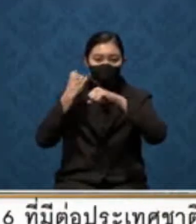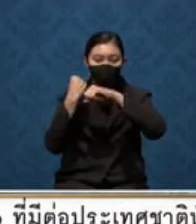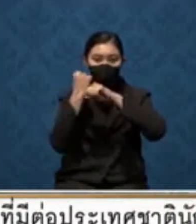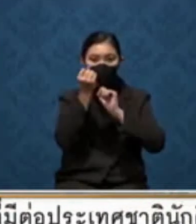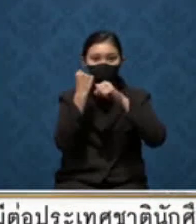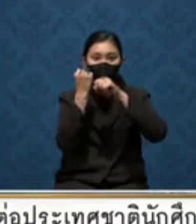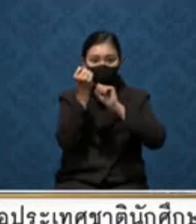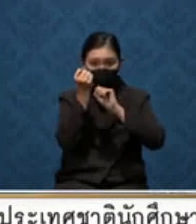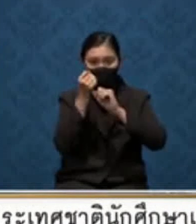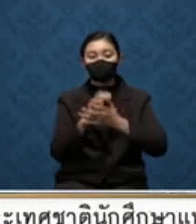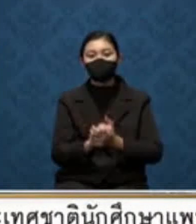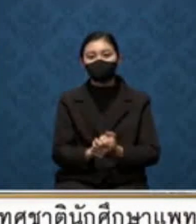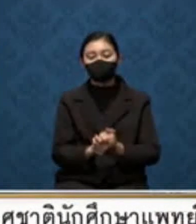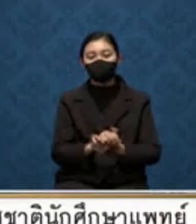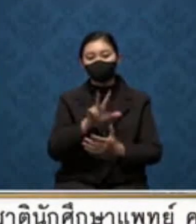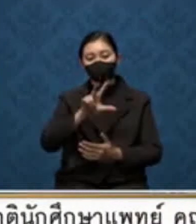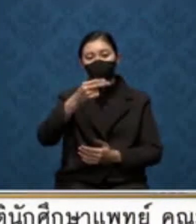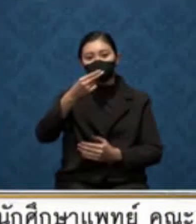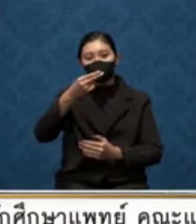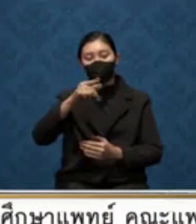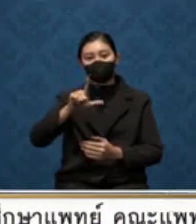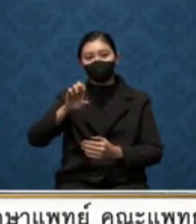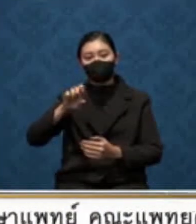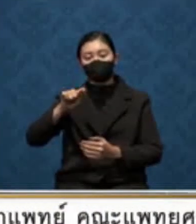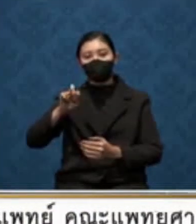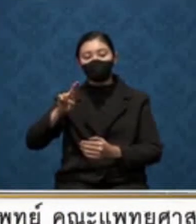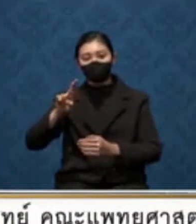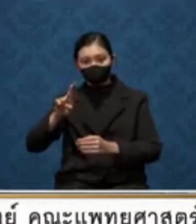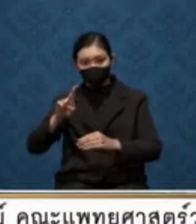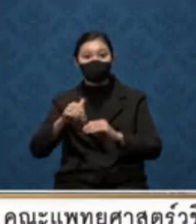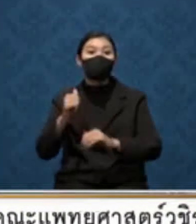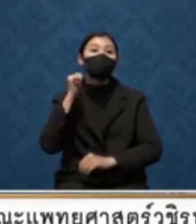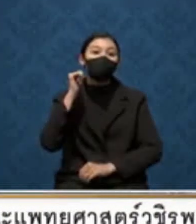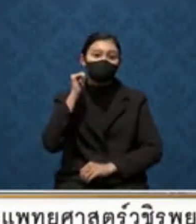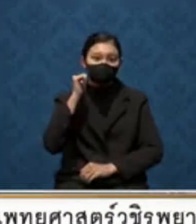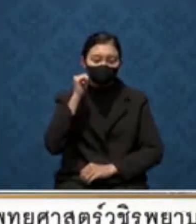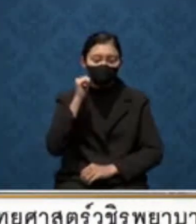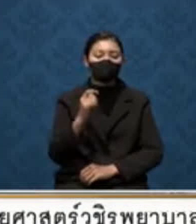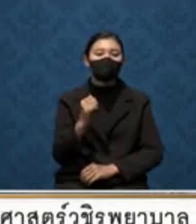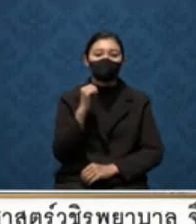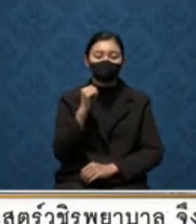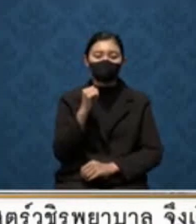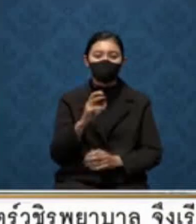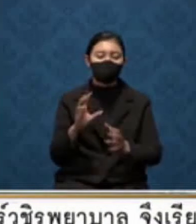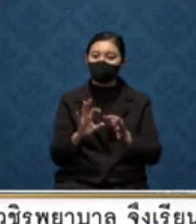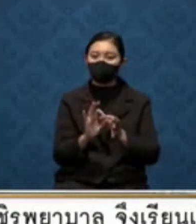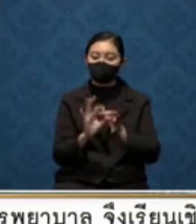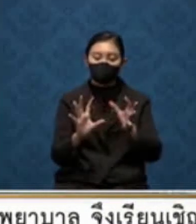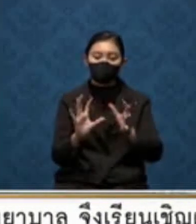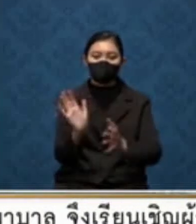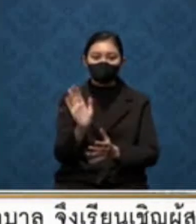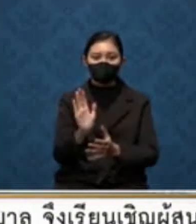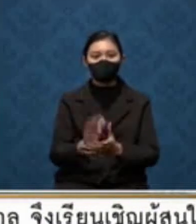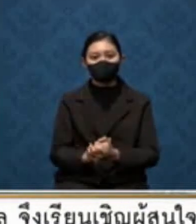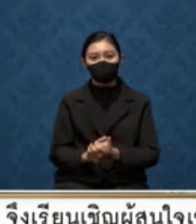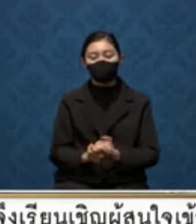เลยถาเกิดายรธาเปอัดับหนึ่งทเขาสา